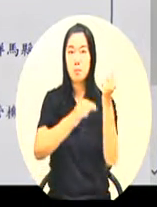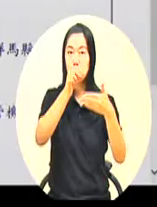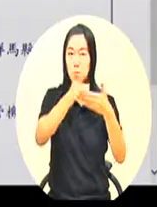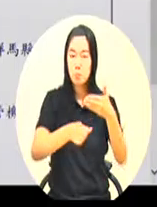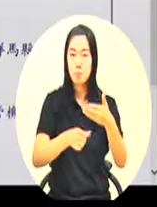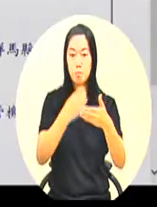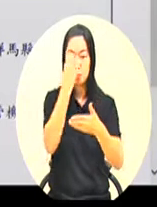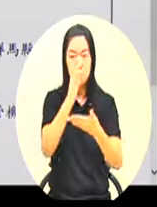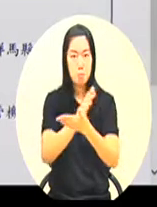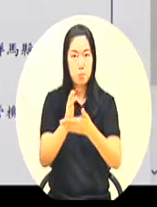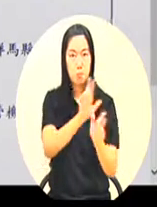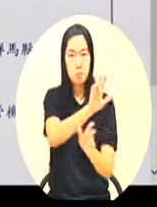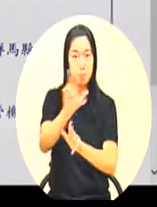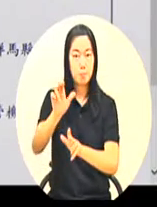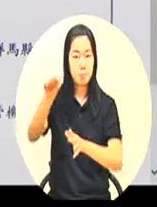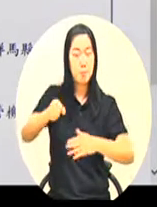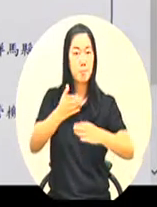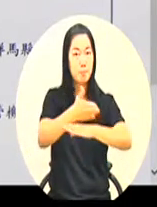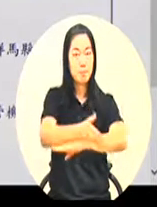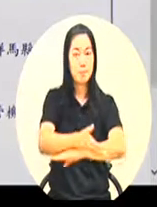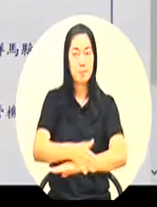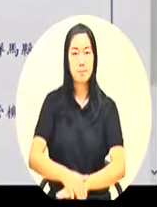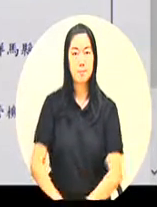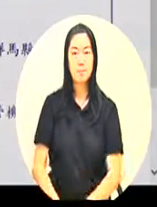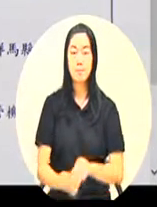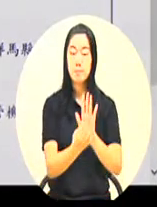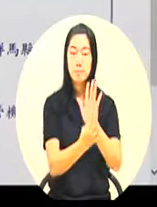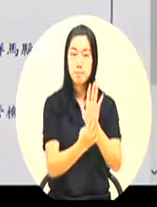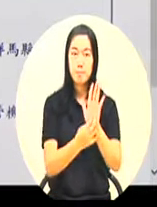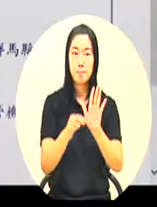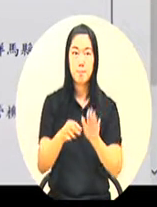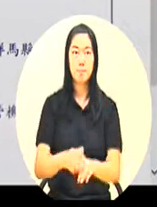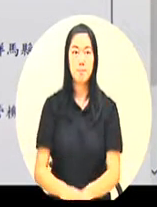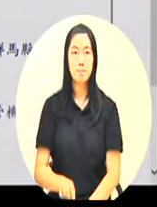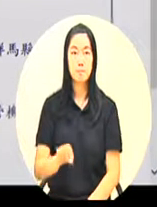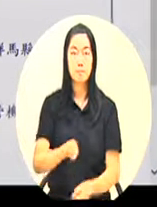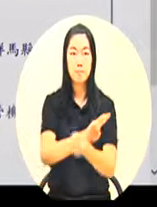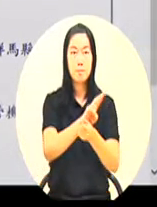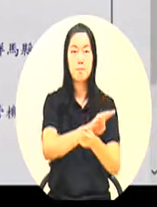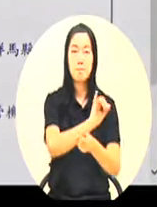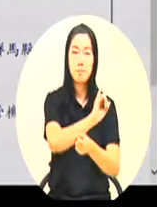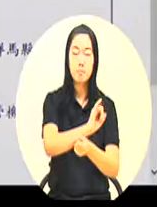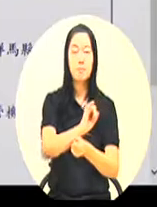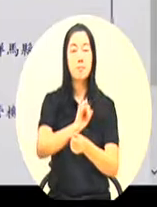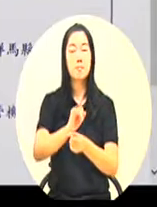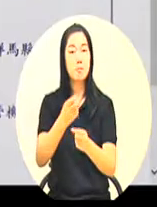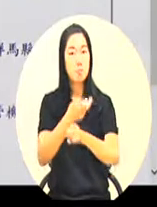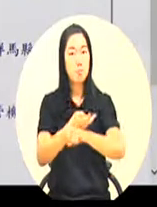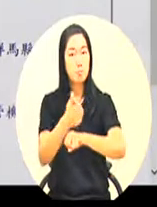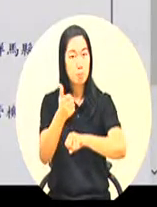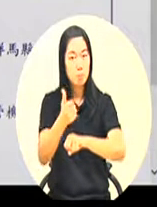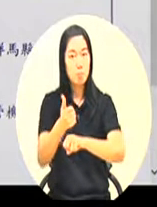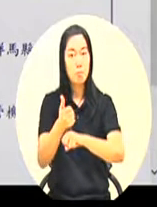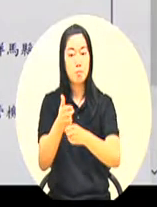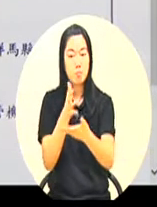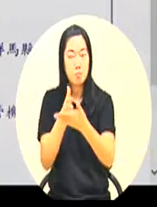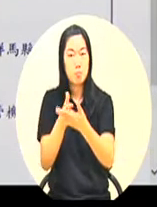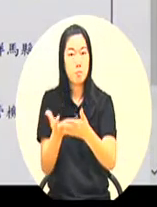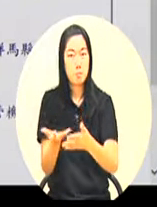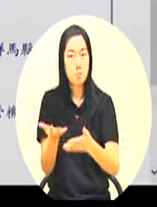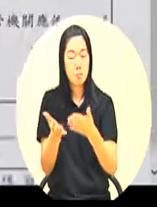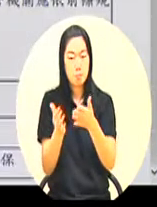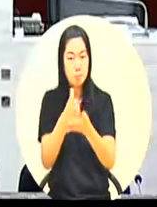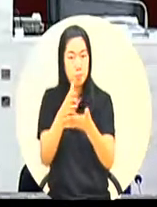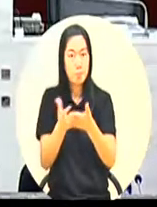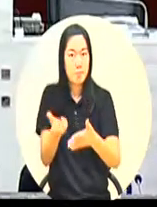见，照修正条文通过。说明：林议员银荣、罗议员鼎成及张议员丰腾保留发言权，请